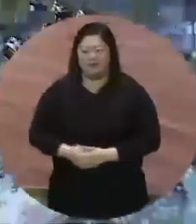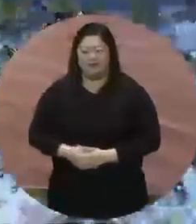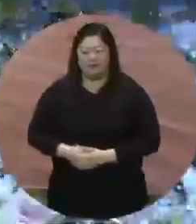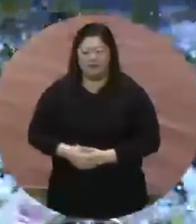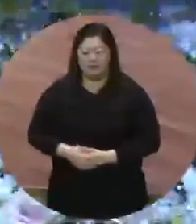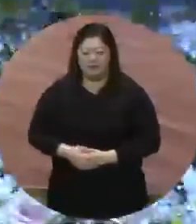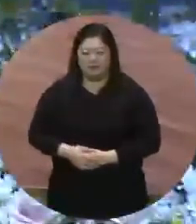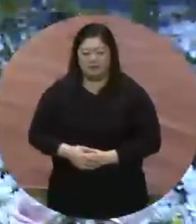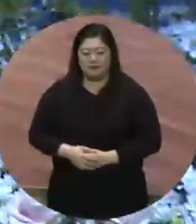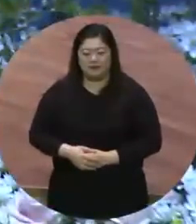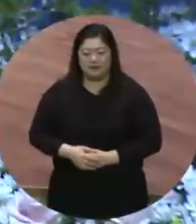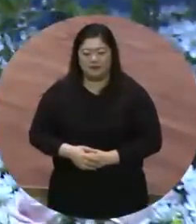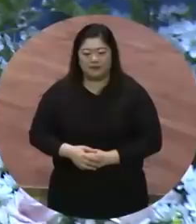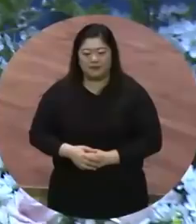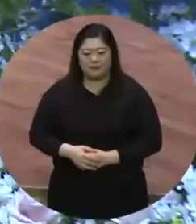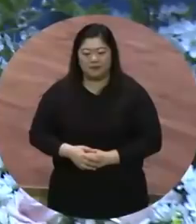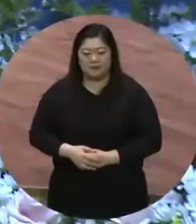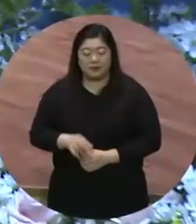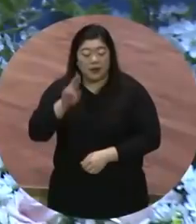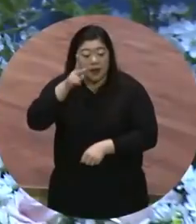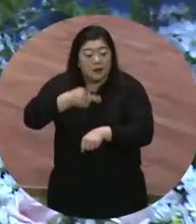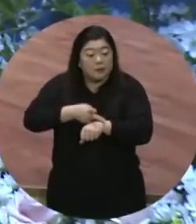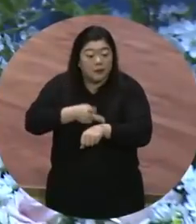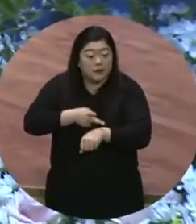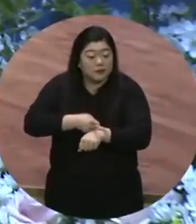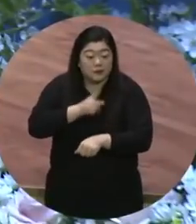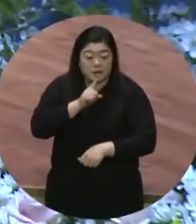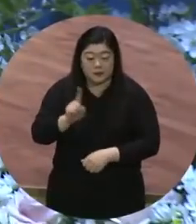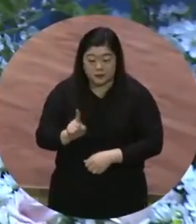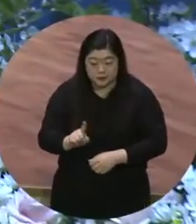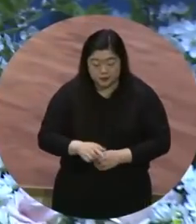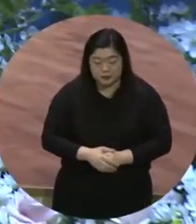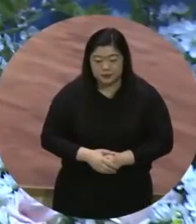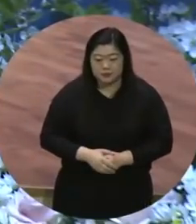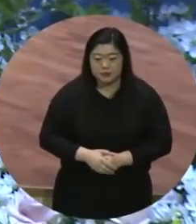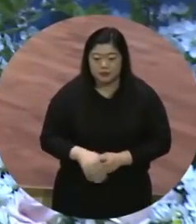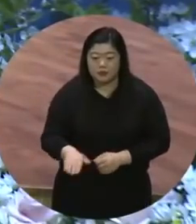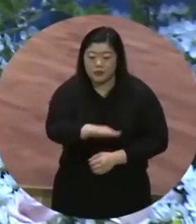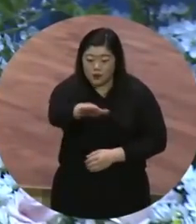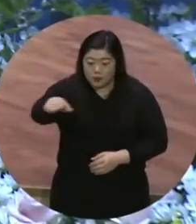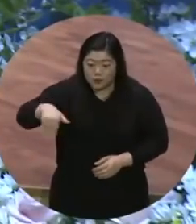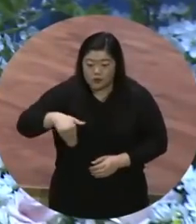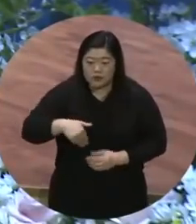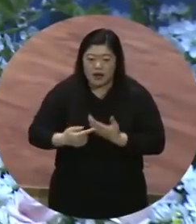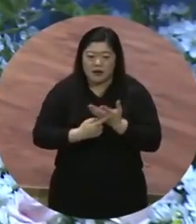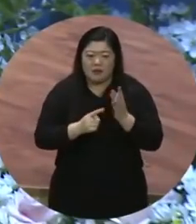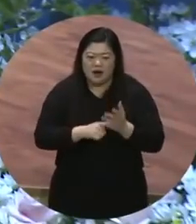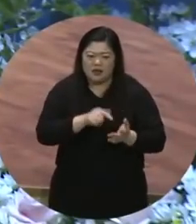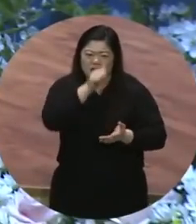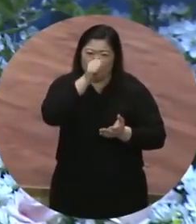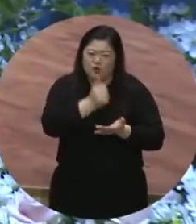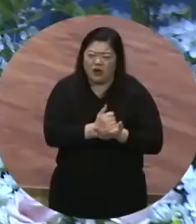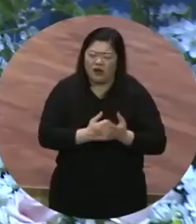바울은 우리가 죄의 이 지배 아래 있지